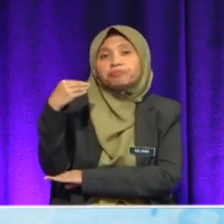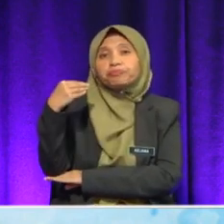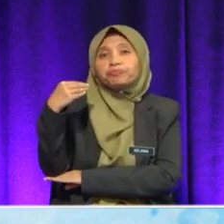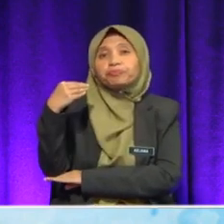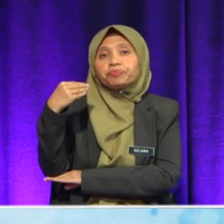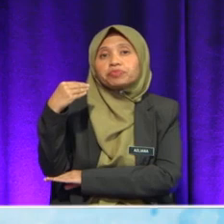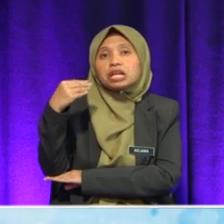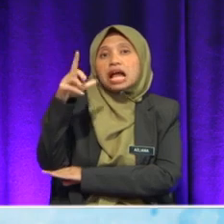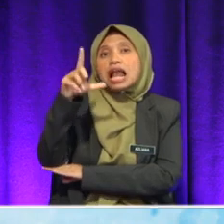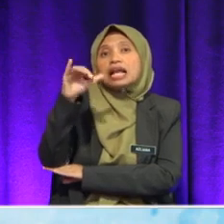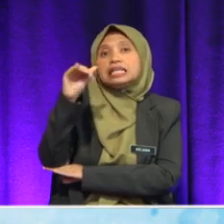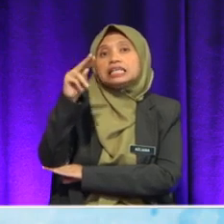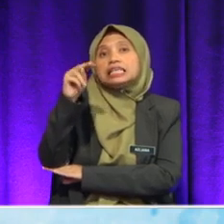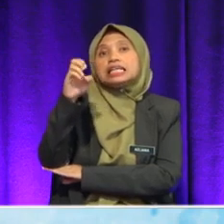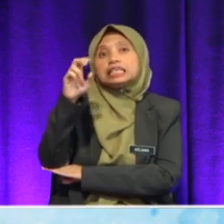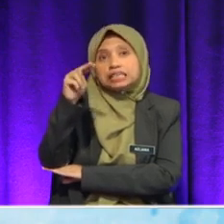betul